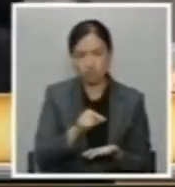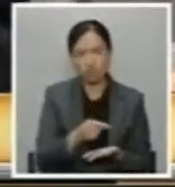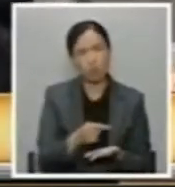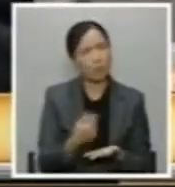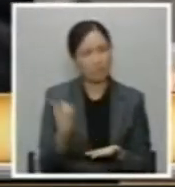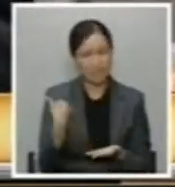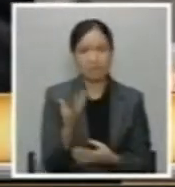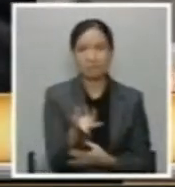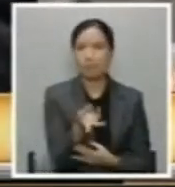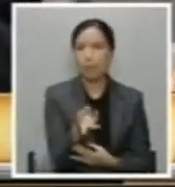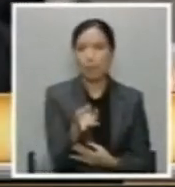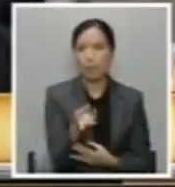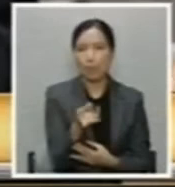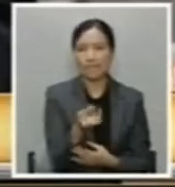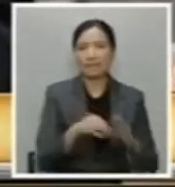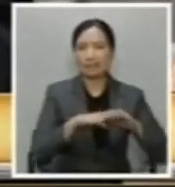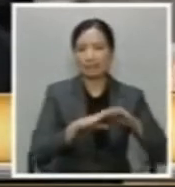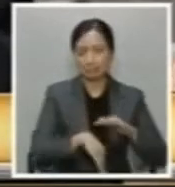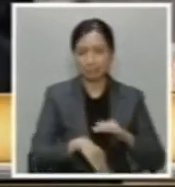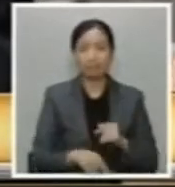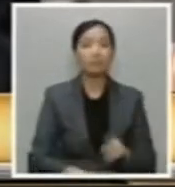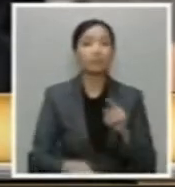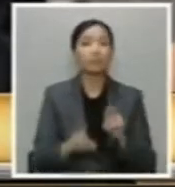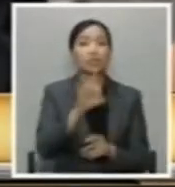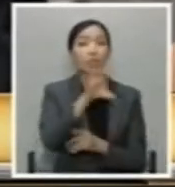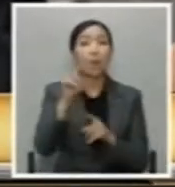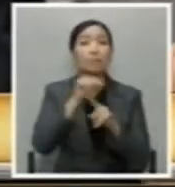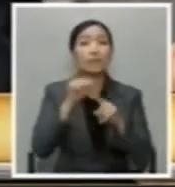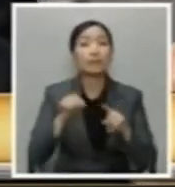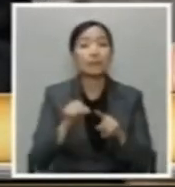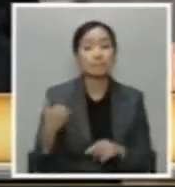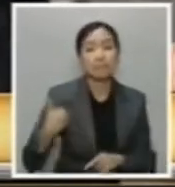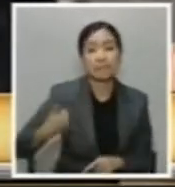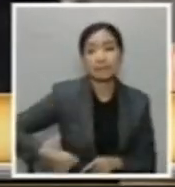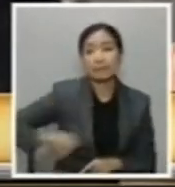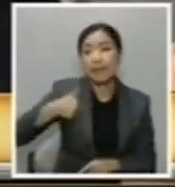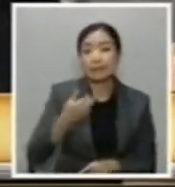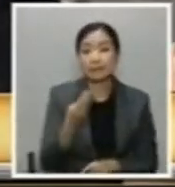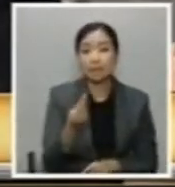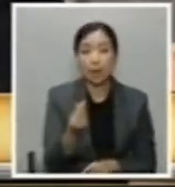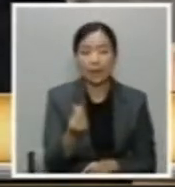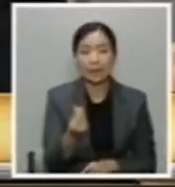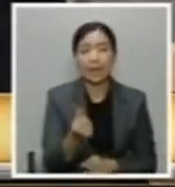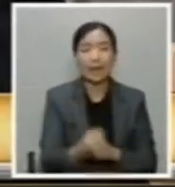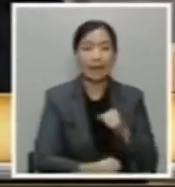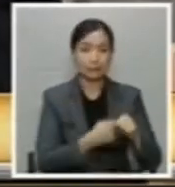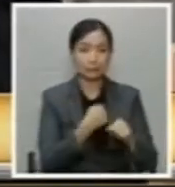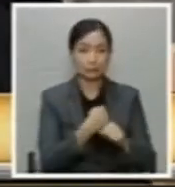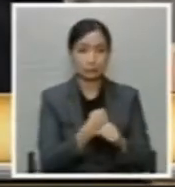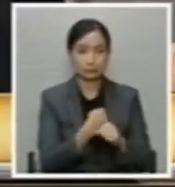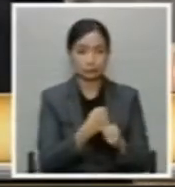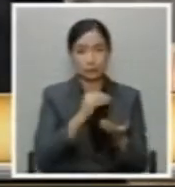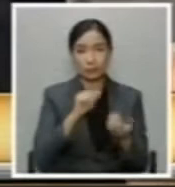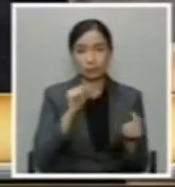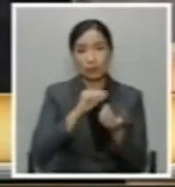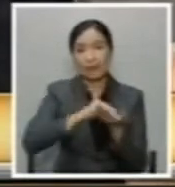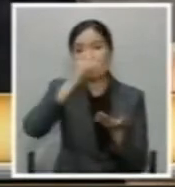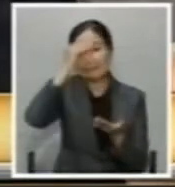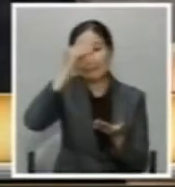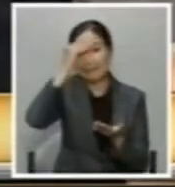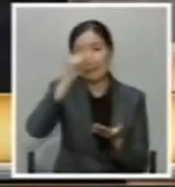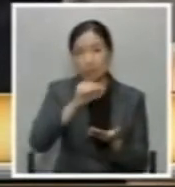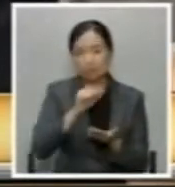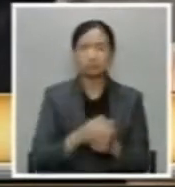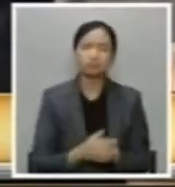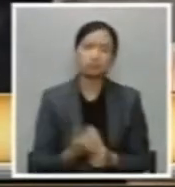ากจาก 100% ก็เป็นสมาชิกที่อยู่ในวัยเรียนนะครับเป็นนักศึกษา